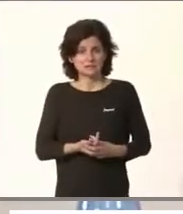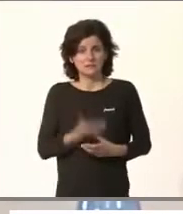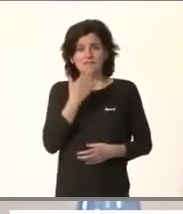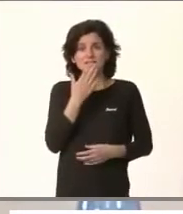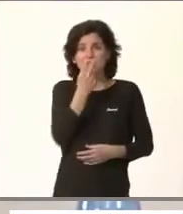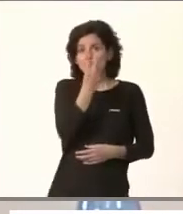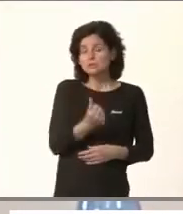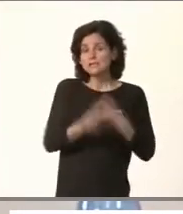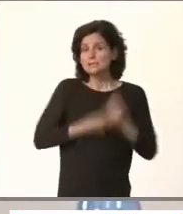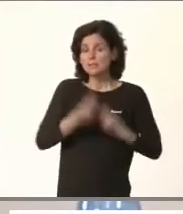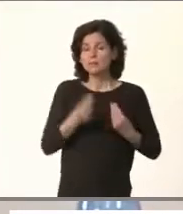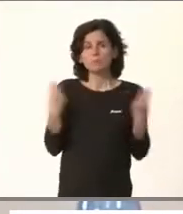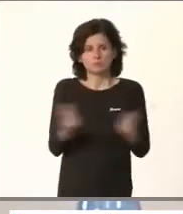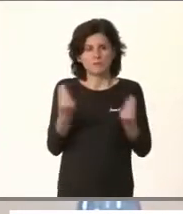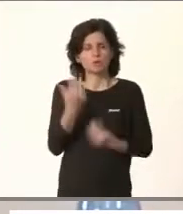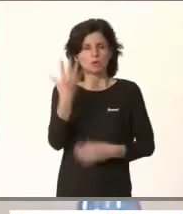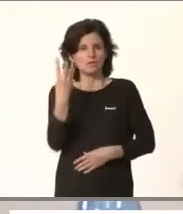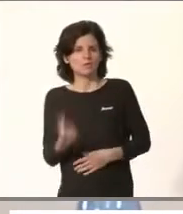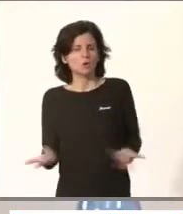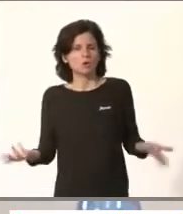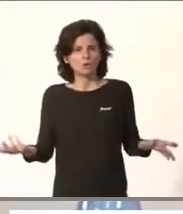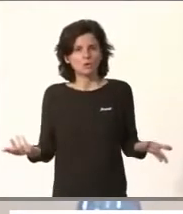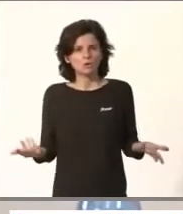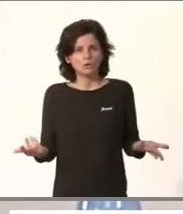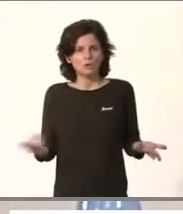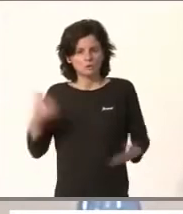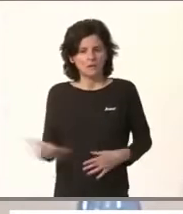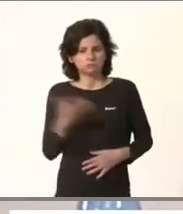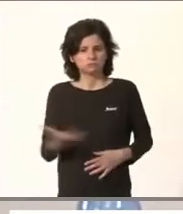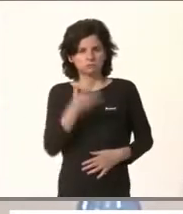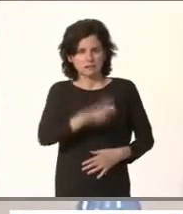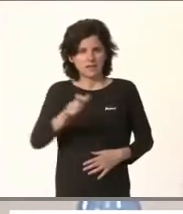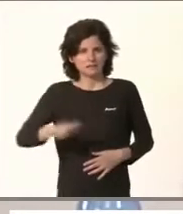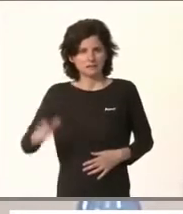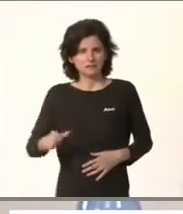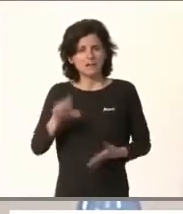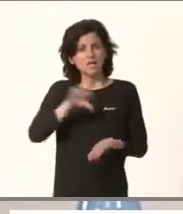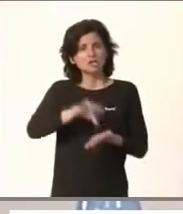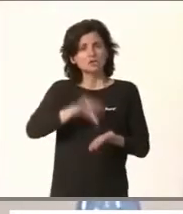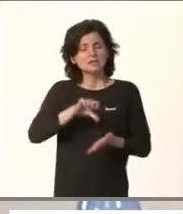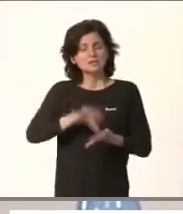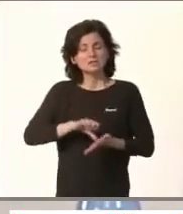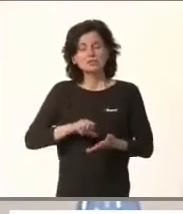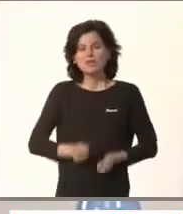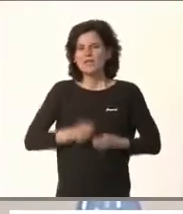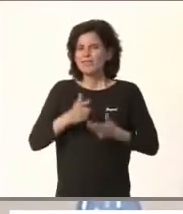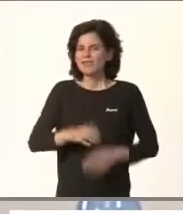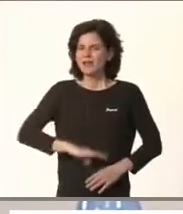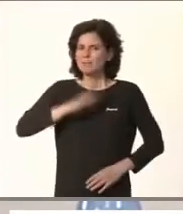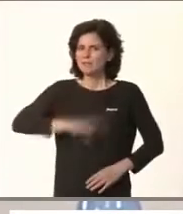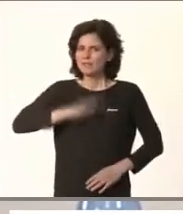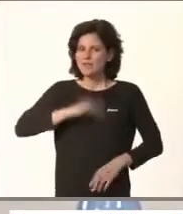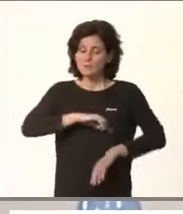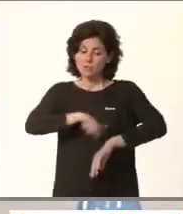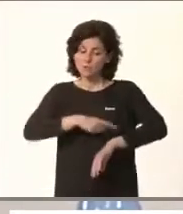pot fer en dos? I quant abans vacunem millor? I el que donen aquests grans centres és una capacitat de posar moltes vacunes